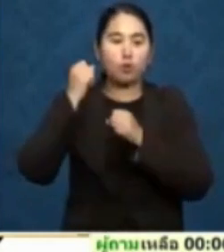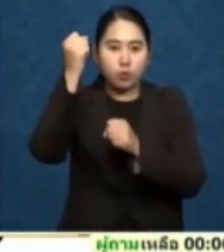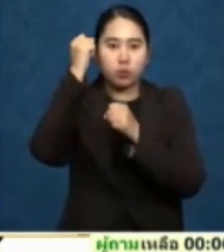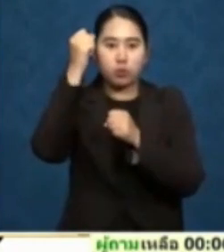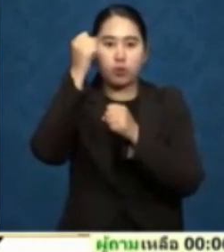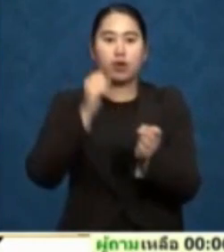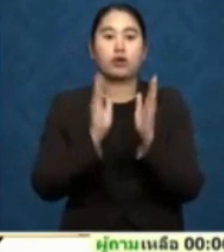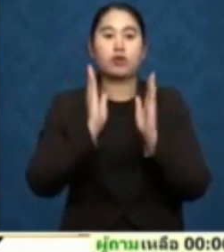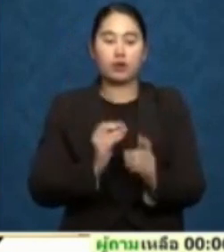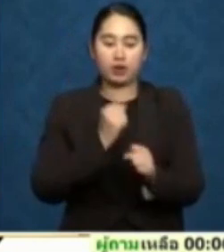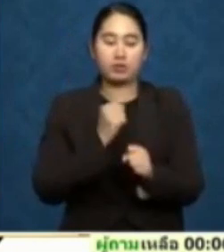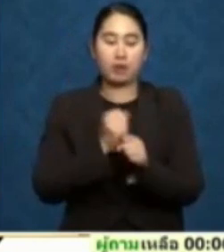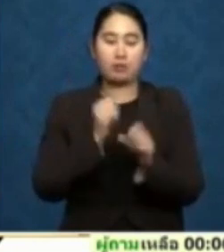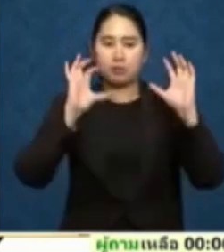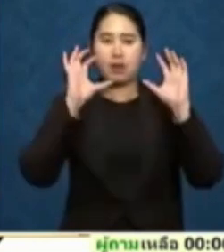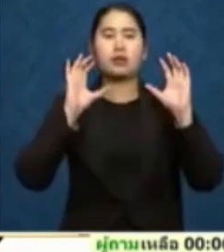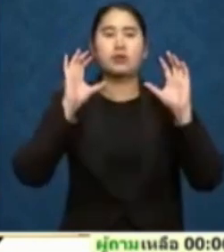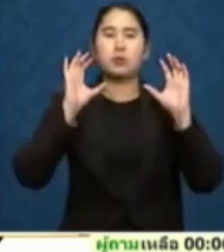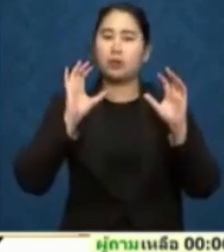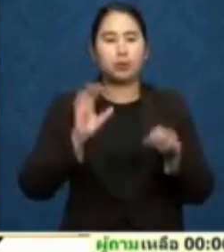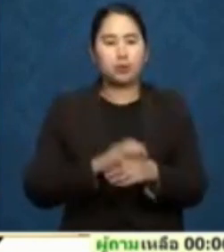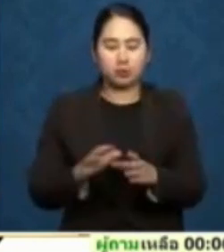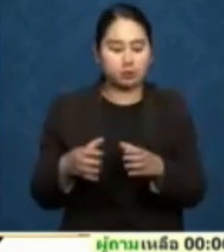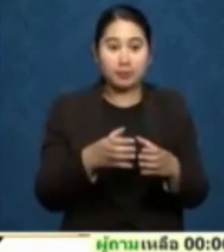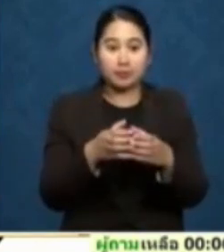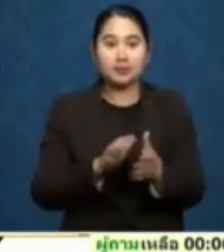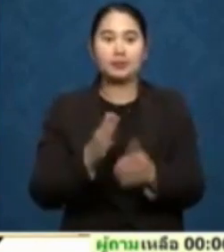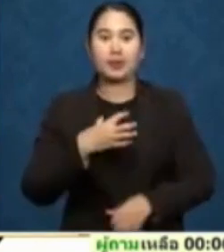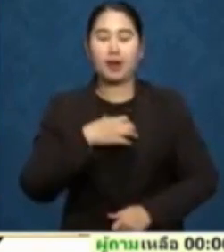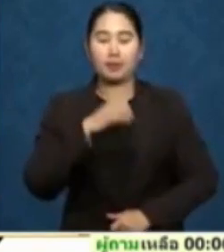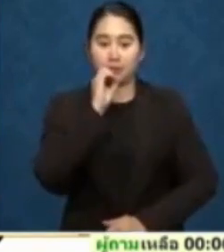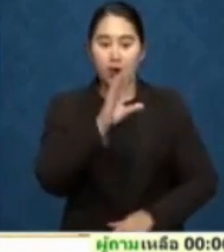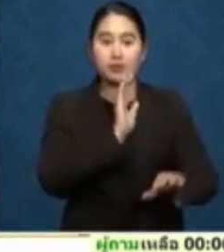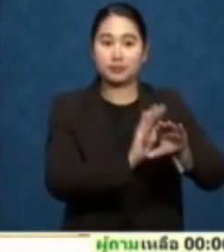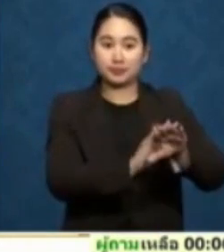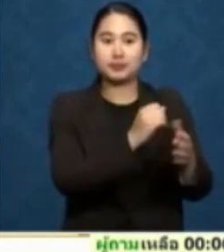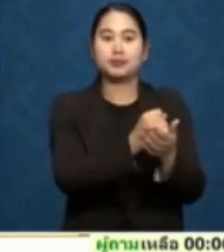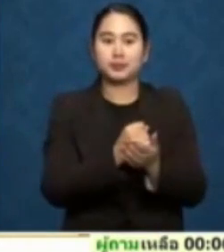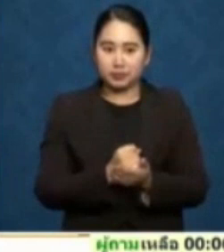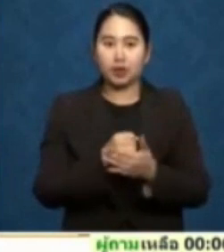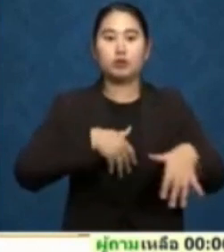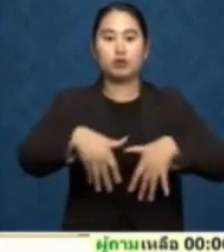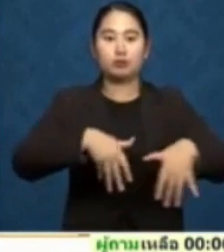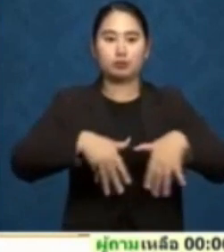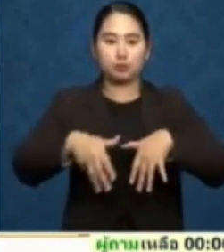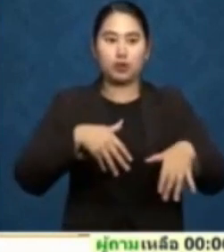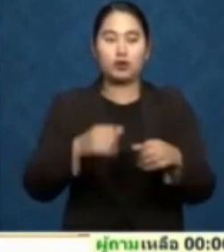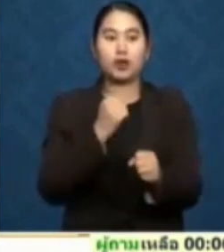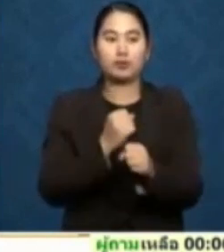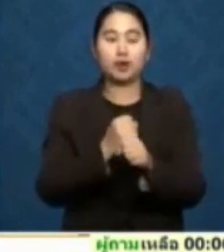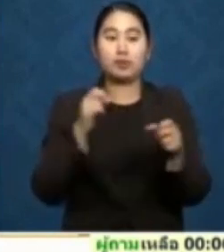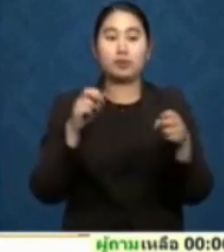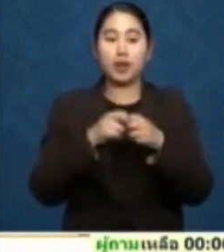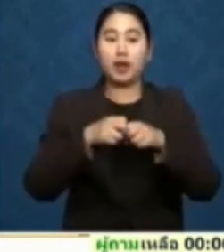ฐลงไปดำเนินการสิ่งต่างๆเหล่านี้แล้วครับที่ผมอยากย้ำให้ท่านเนี่ยช่วยกับประชาชนในการจัดการกับผู้มีอิทธิพล